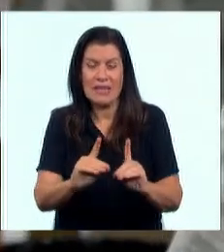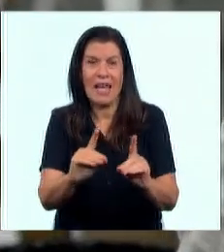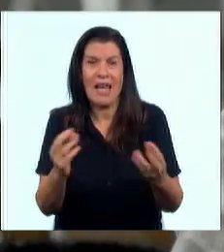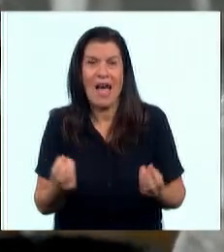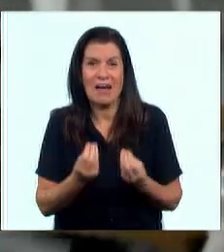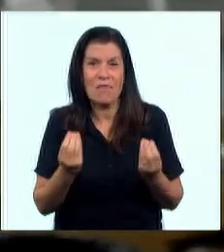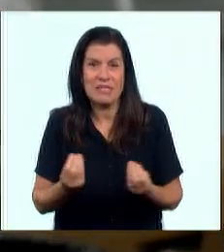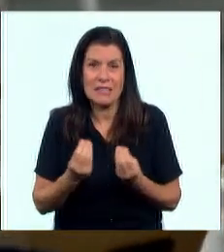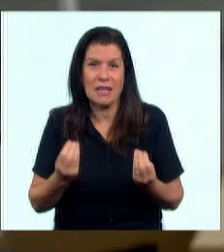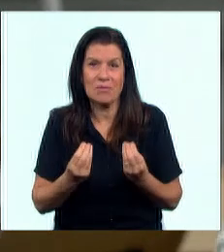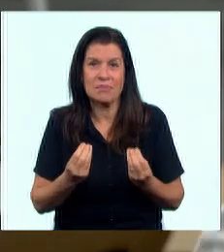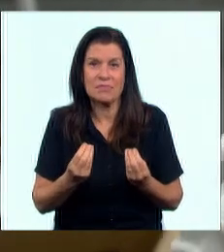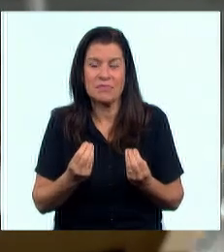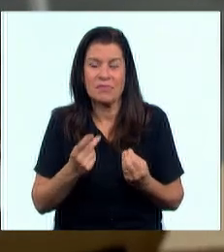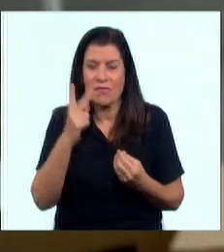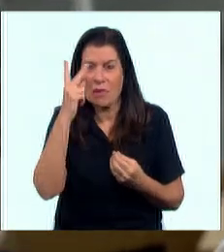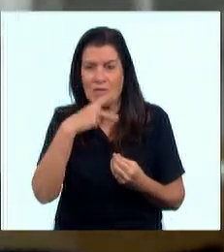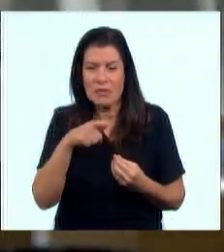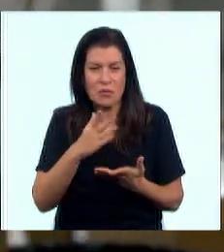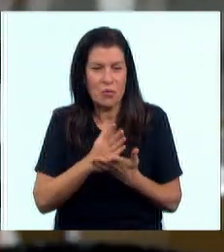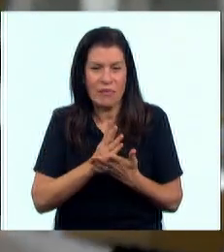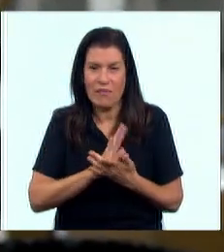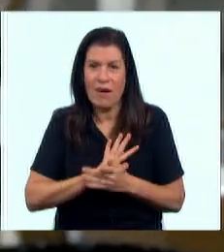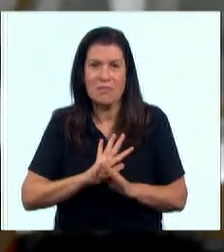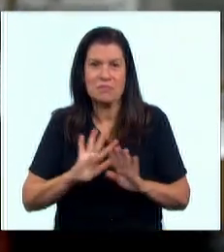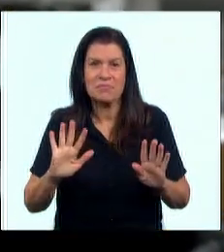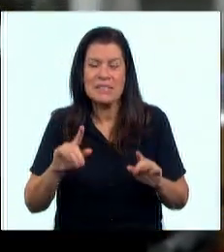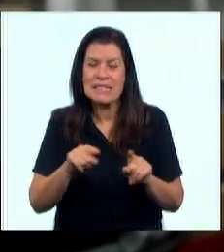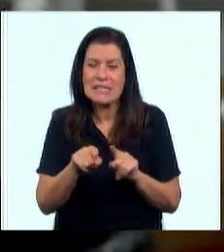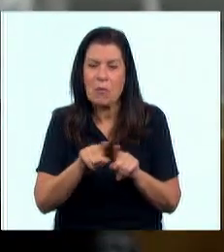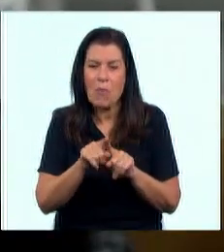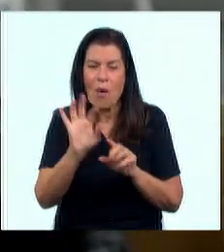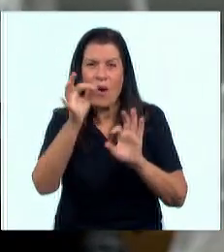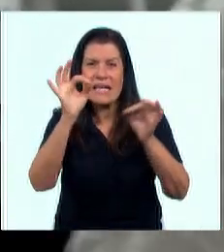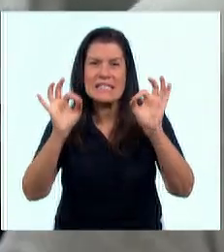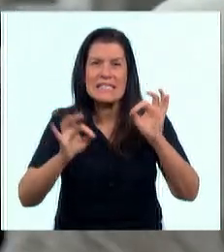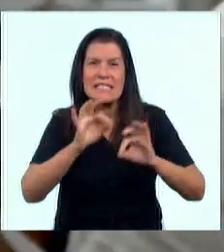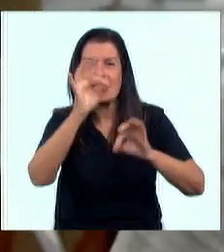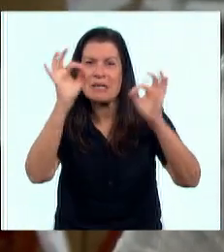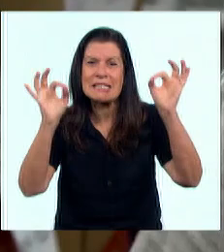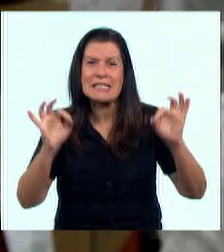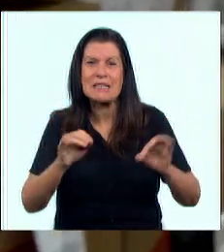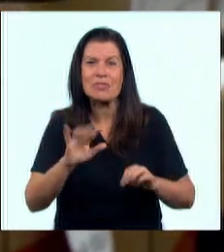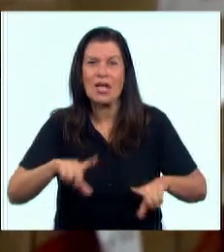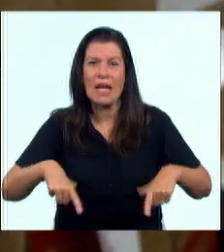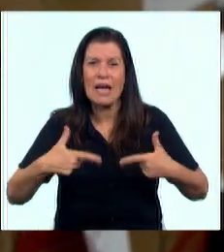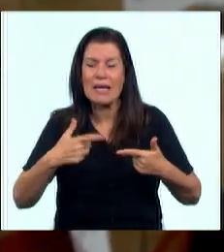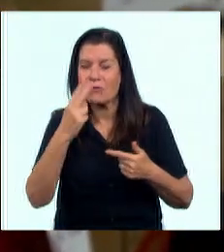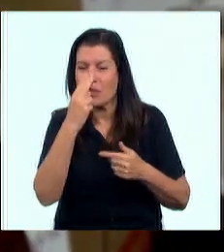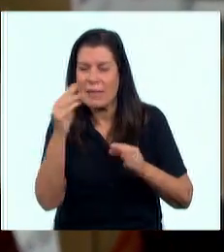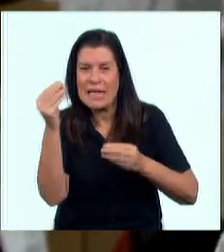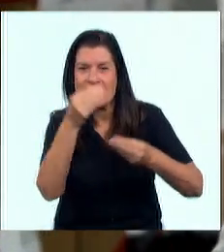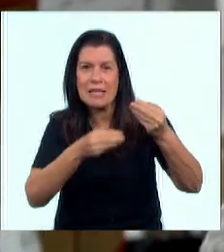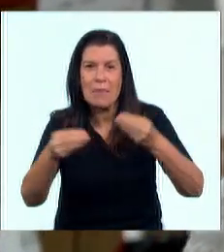מבינה שהוא איננו כאן. זה רסיסים, רסיסים של חיים שאנחנו מנסים להרכיב מהם פאזל כדי